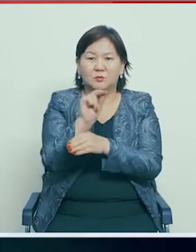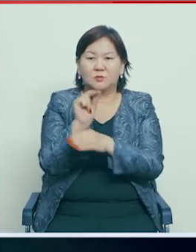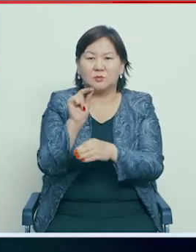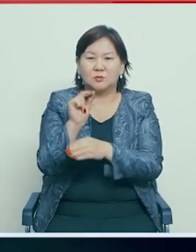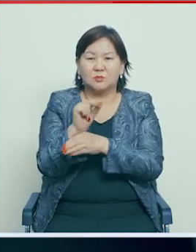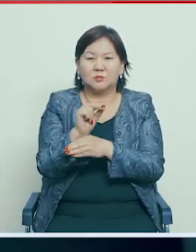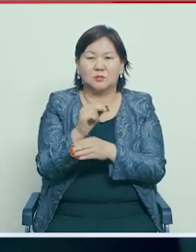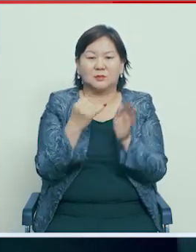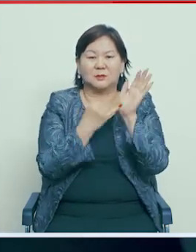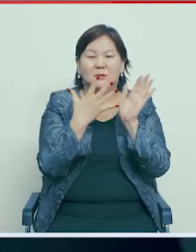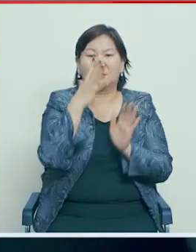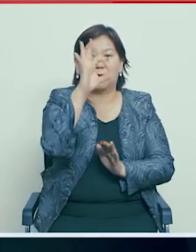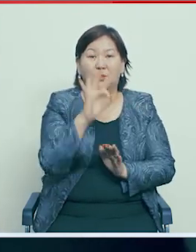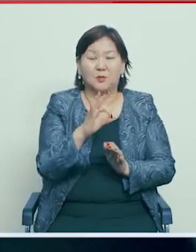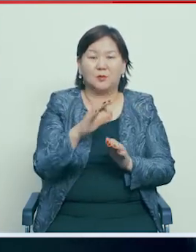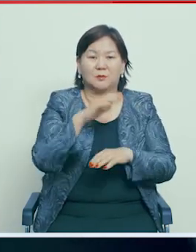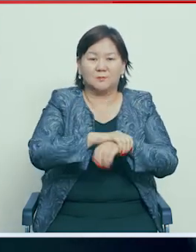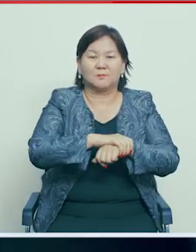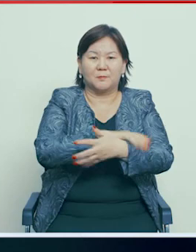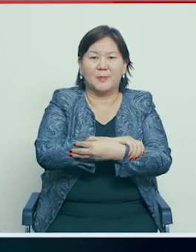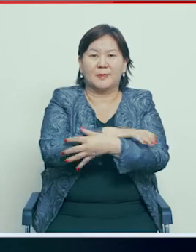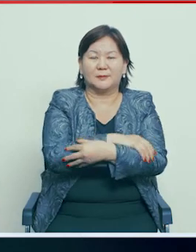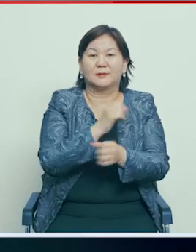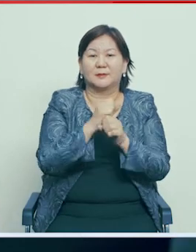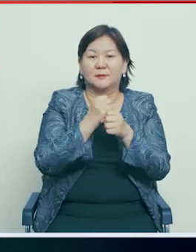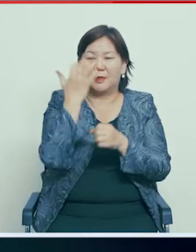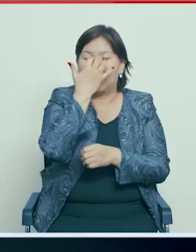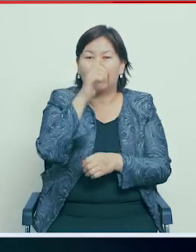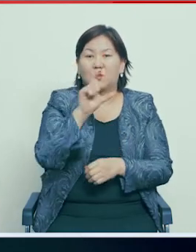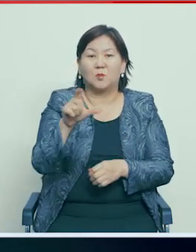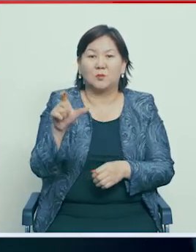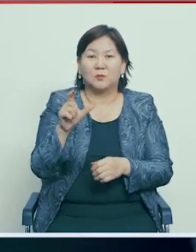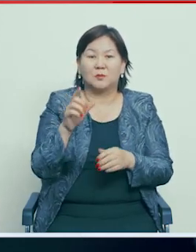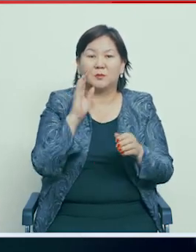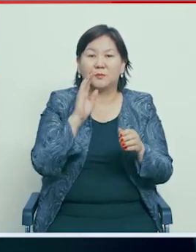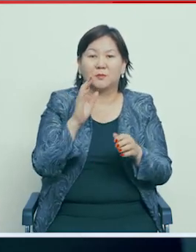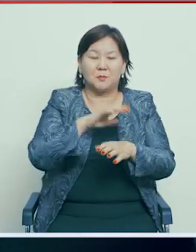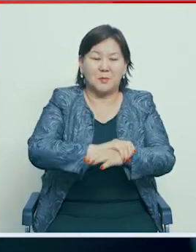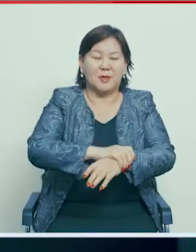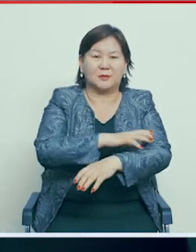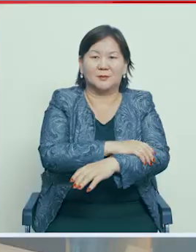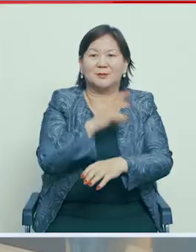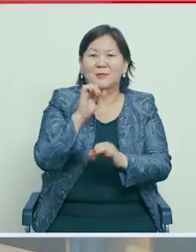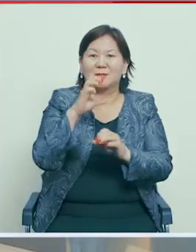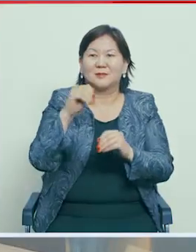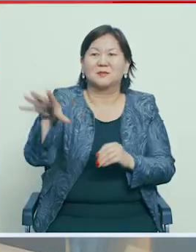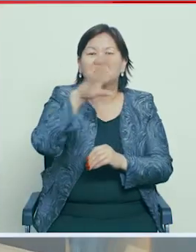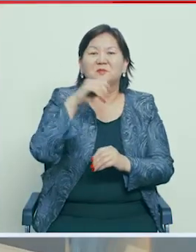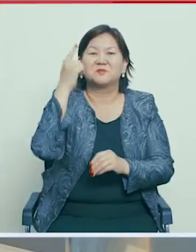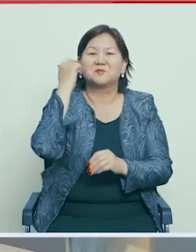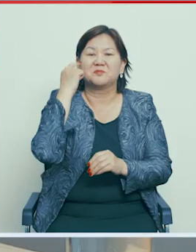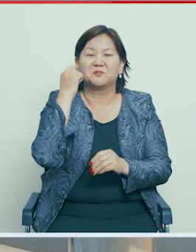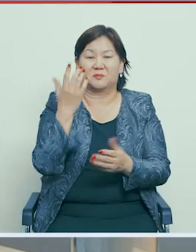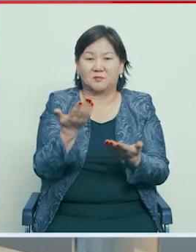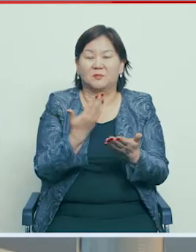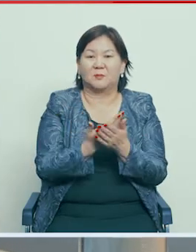маань 65% нь яг энэ чиглэлээр ажил эрхэлж байна. Өнөөдөр Монгол улсад хараг үжтэй бест массаж, бариацлын төв гэвэл хүн болгон мэдэх байх